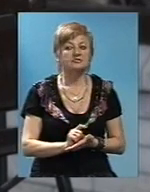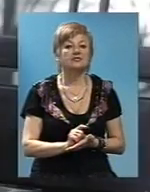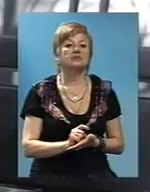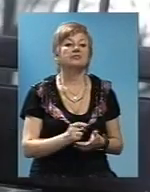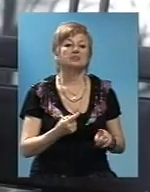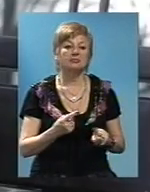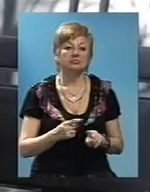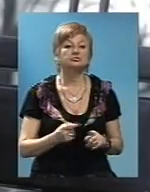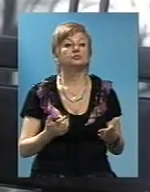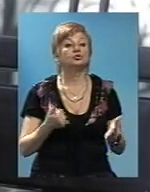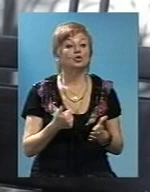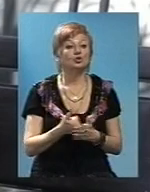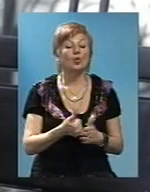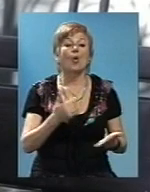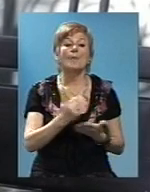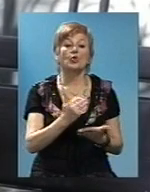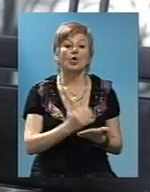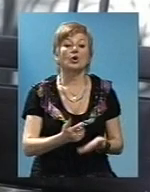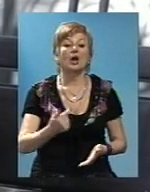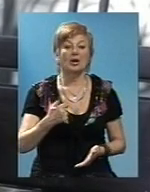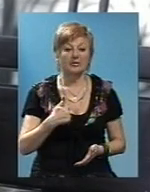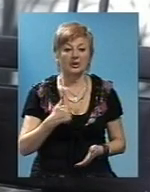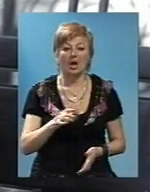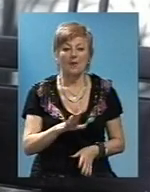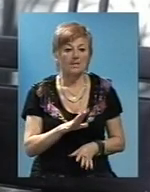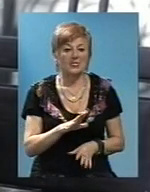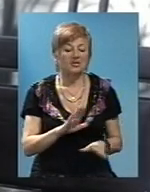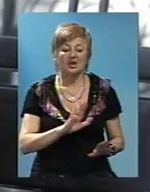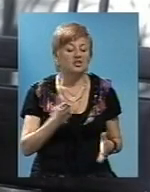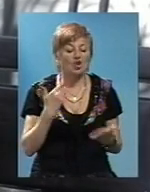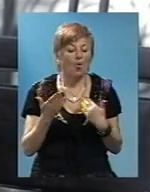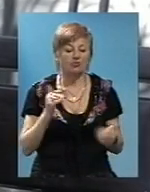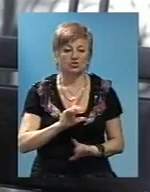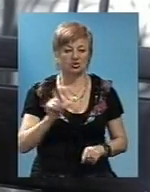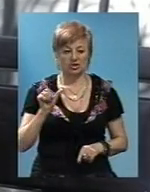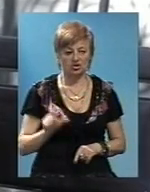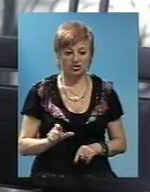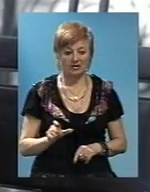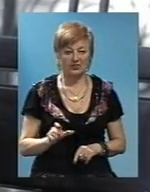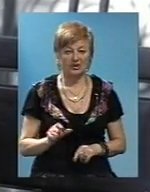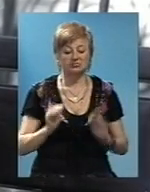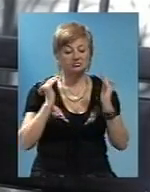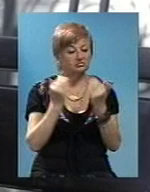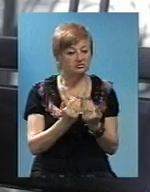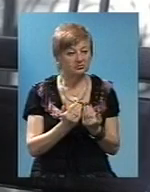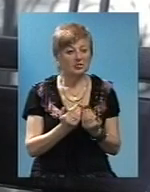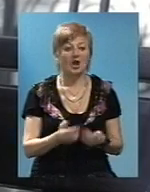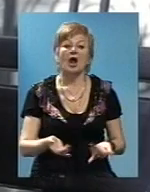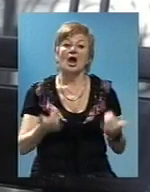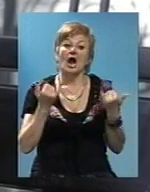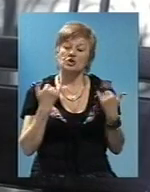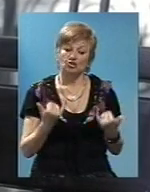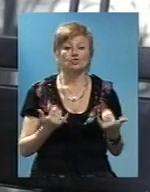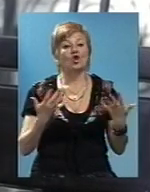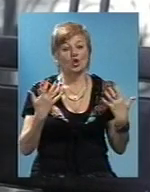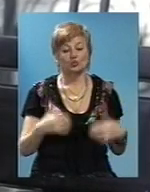все выдержать. До программы я была совершенно не общительным человеком, таким интровертом-интровертом. Вот. А